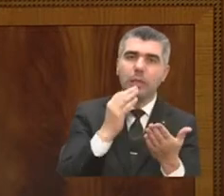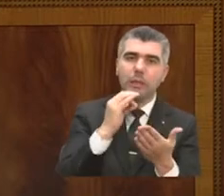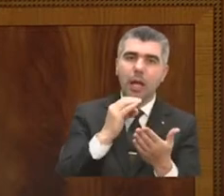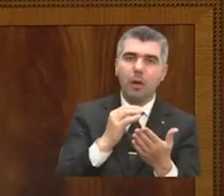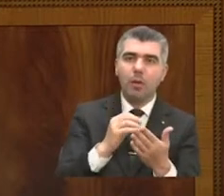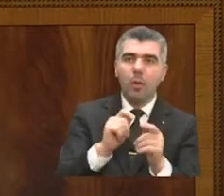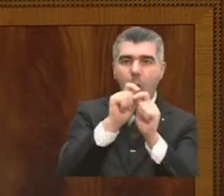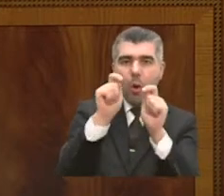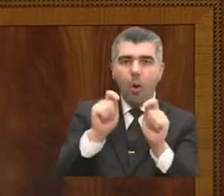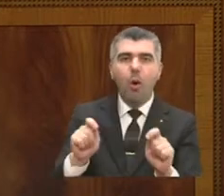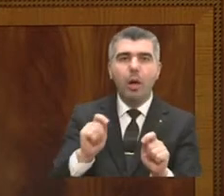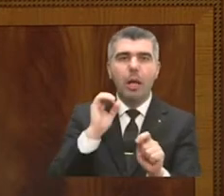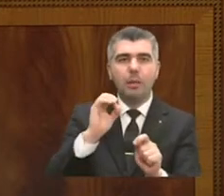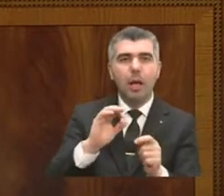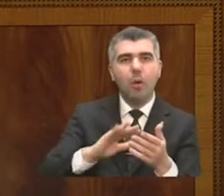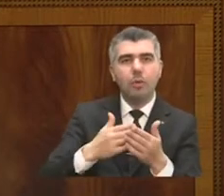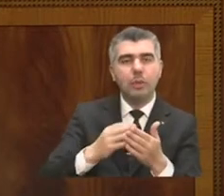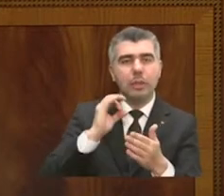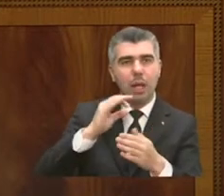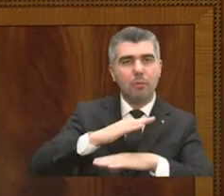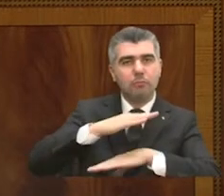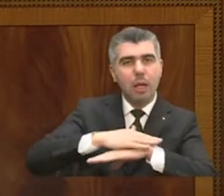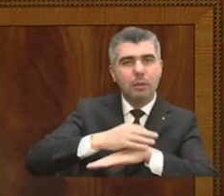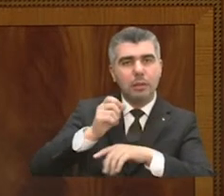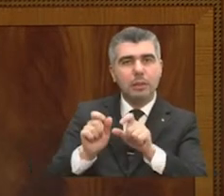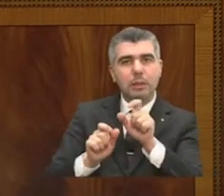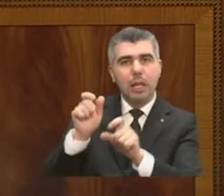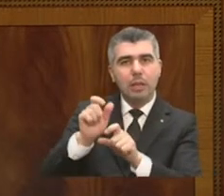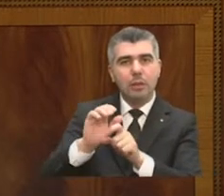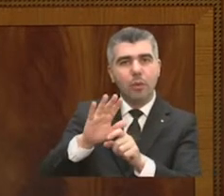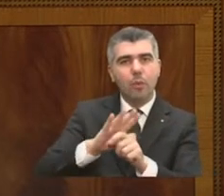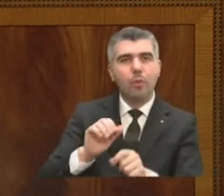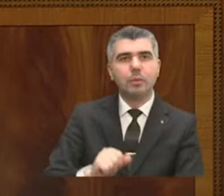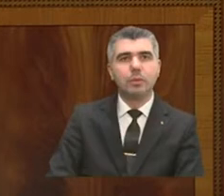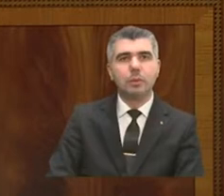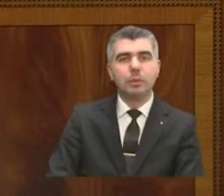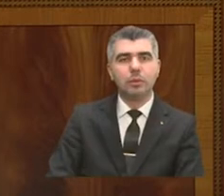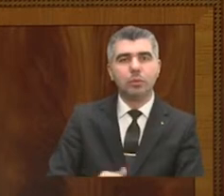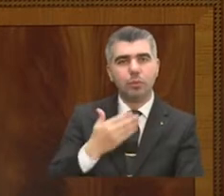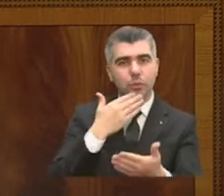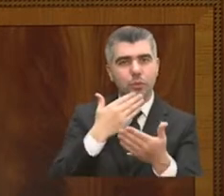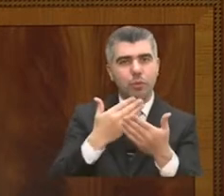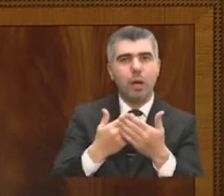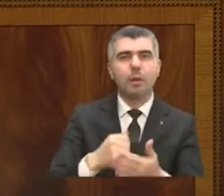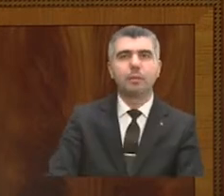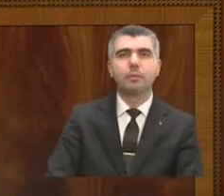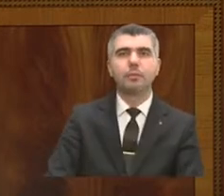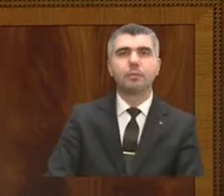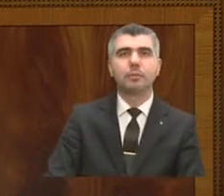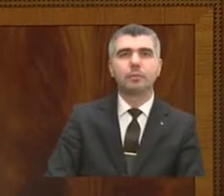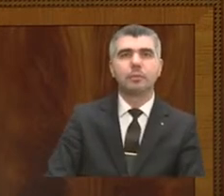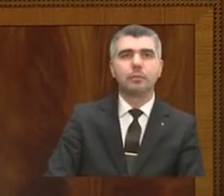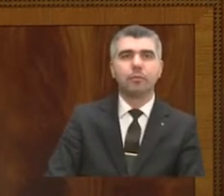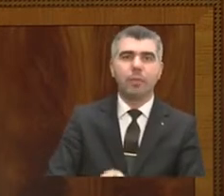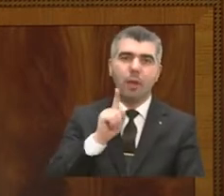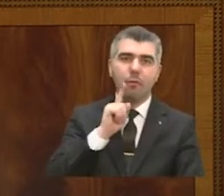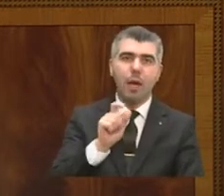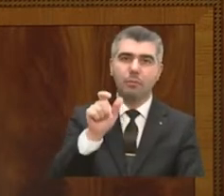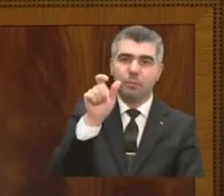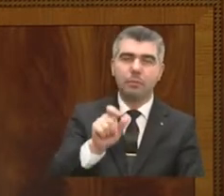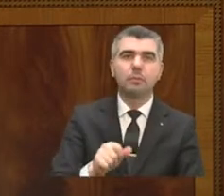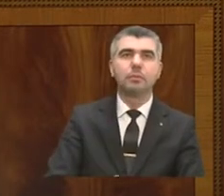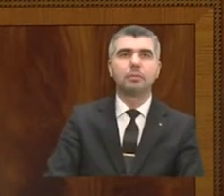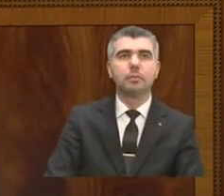confiance à même de permettre à notre pays d'avancer.